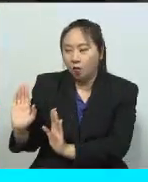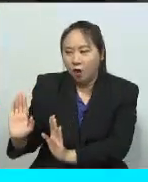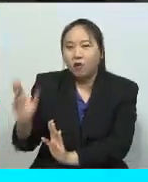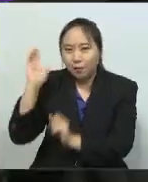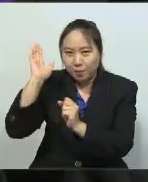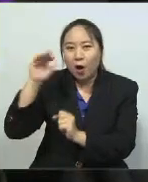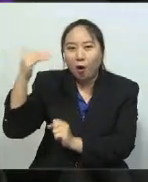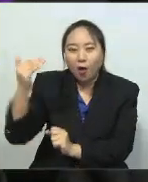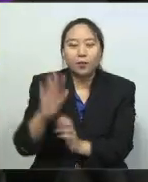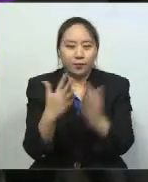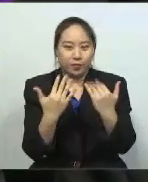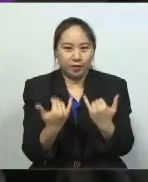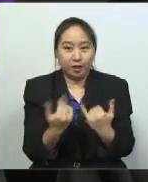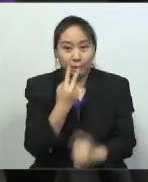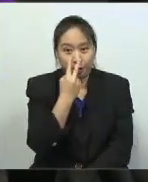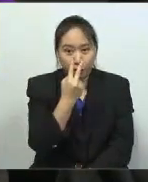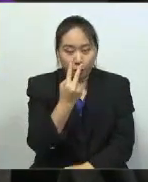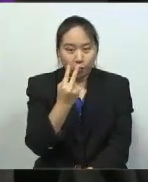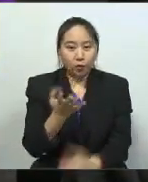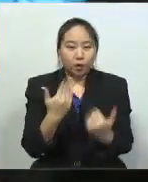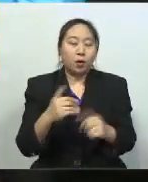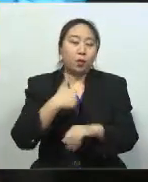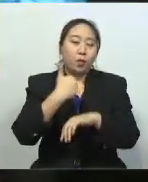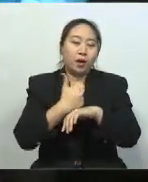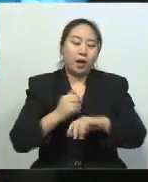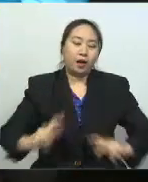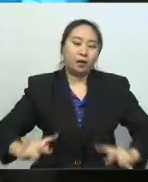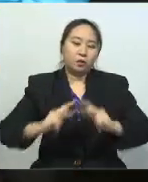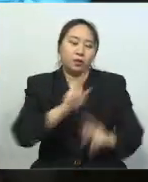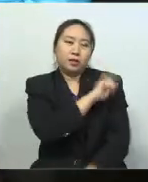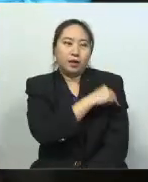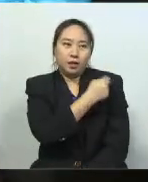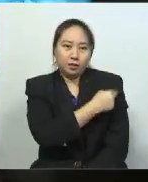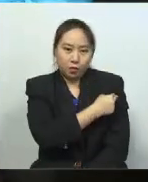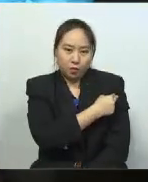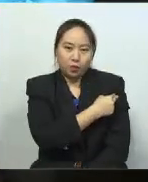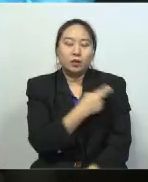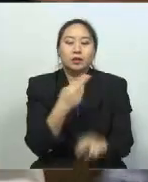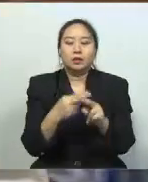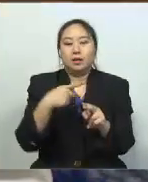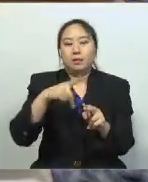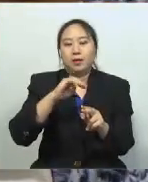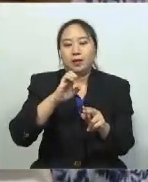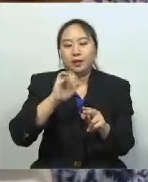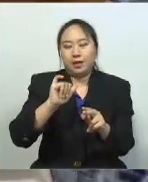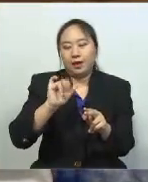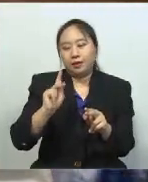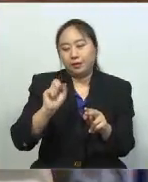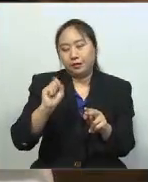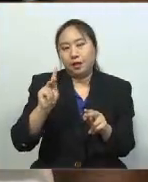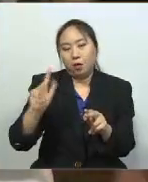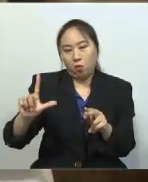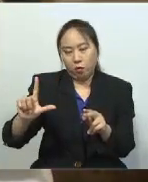อน ไปดูบรรยากาศในงานนะคะซึ่งทางรัฐมนตรีว่าการกระทรวงสาธารณสุขนายแพทย์ปิยะสกลสัตยาธ